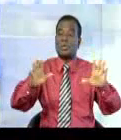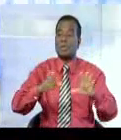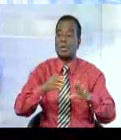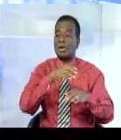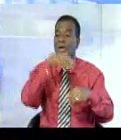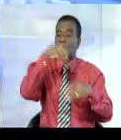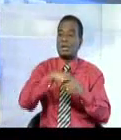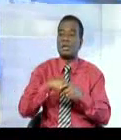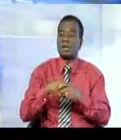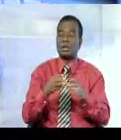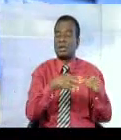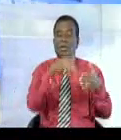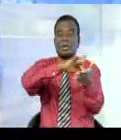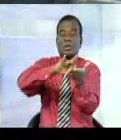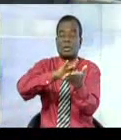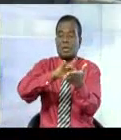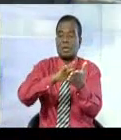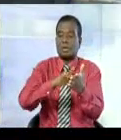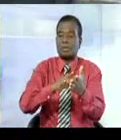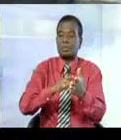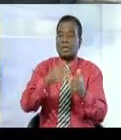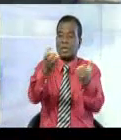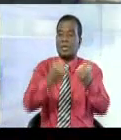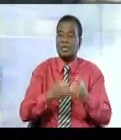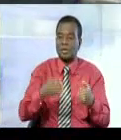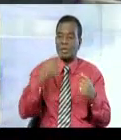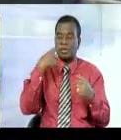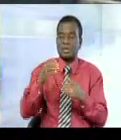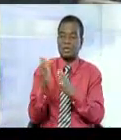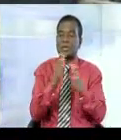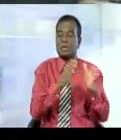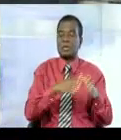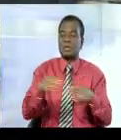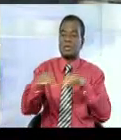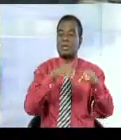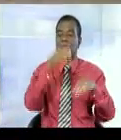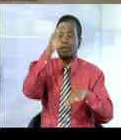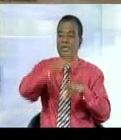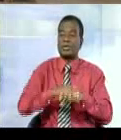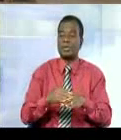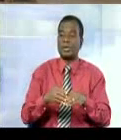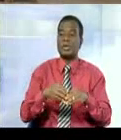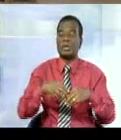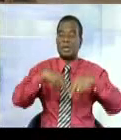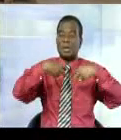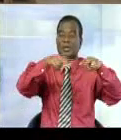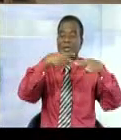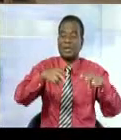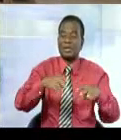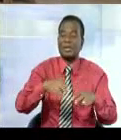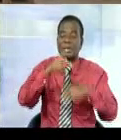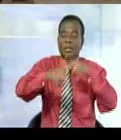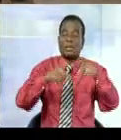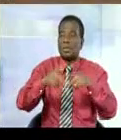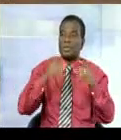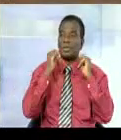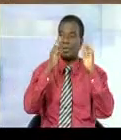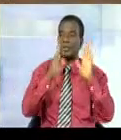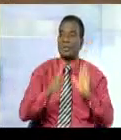fluidité dans le circuit des médicaments. Il veut à cet effet rétablir les faits relatifs à la mise à la consommation des populations